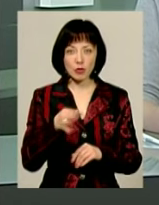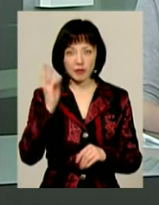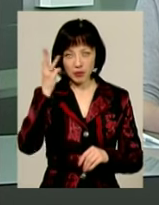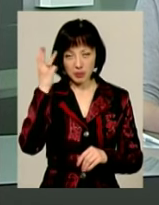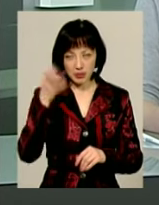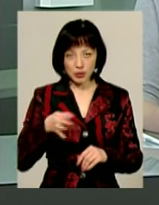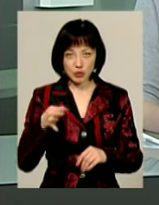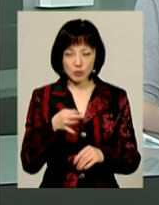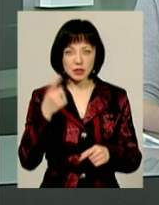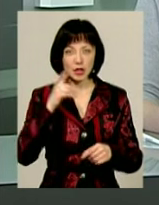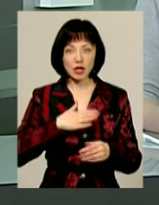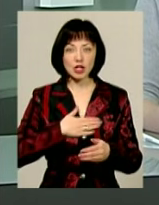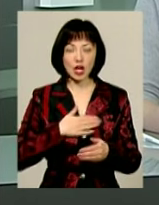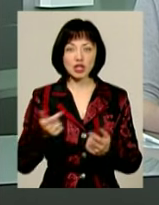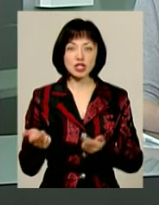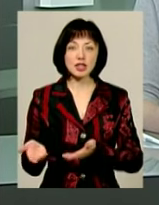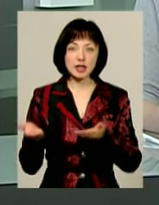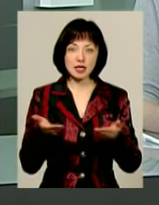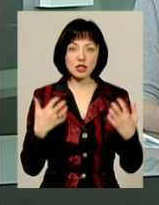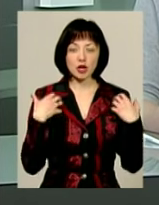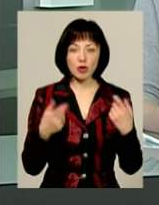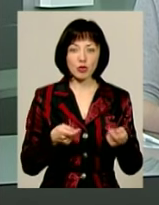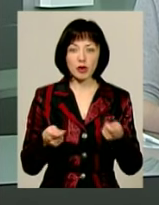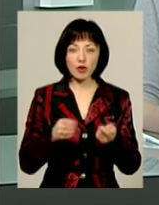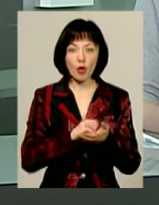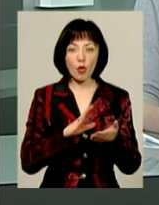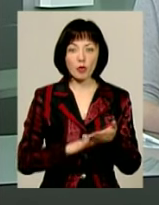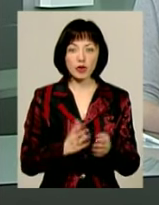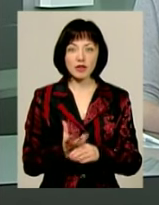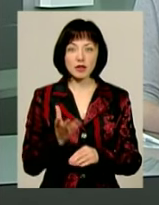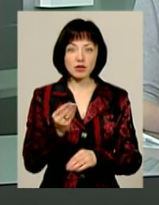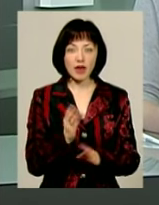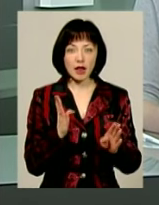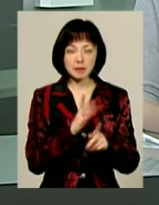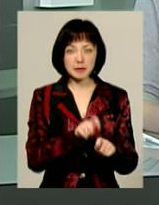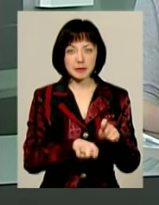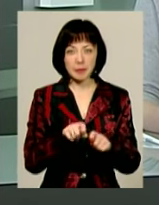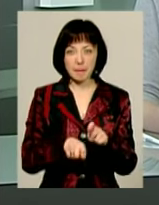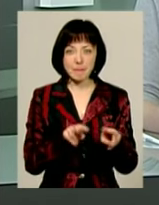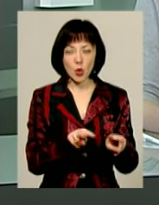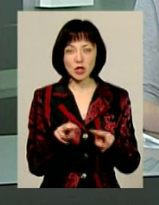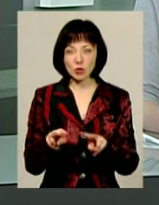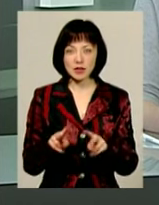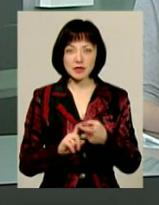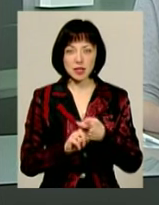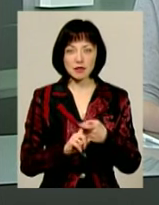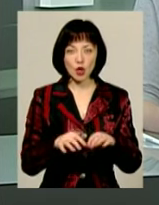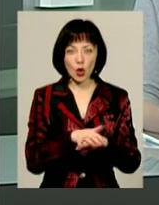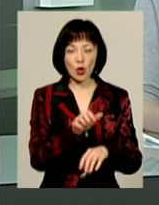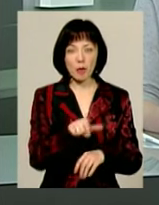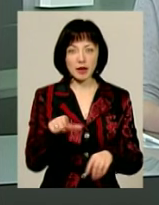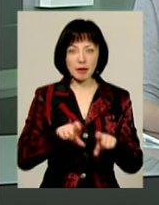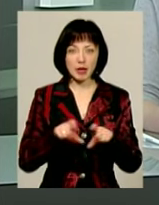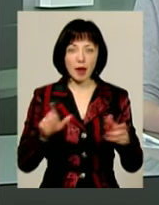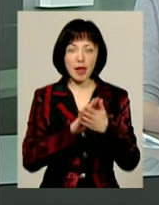Хмельницькому, зокрема, знає наш гість. Начальник управління обліку, фінансування екологічної експертизи, моніторингу та зв'язків з громадськістю